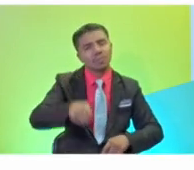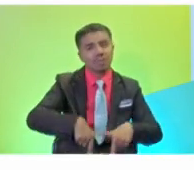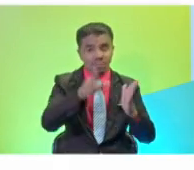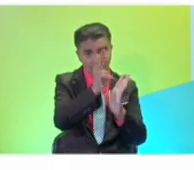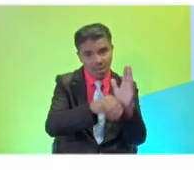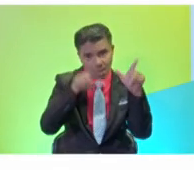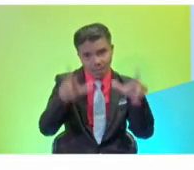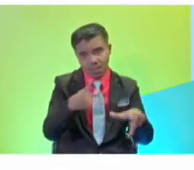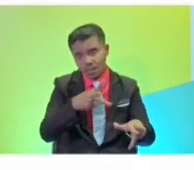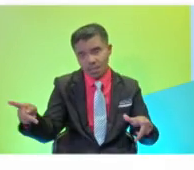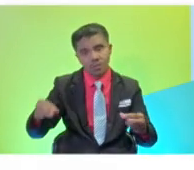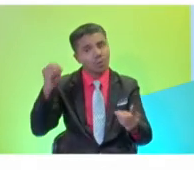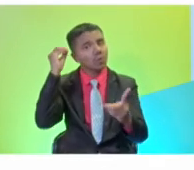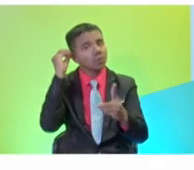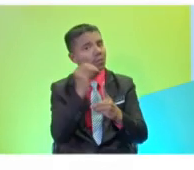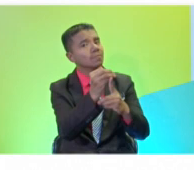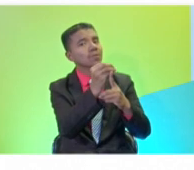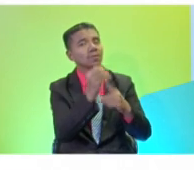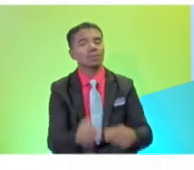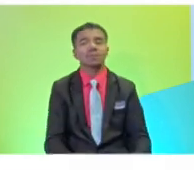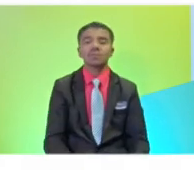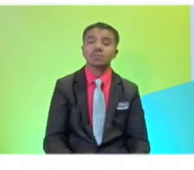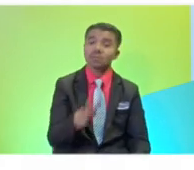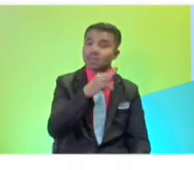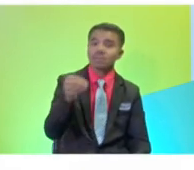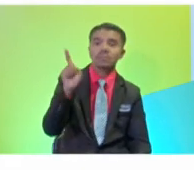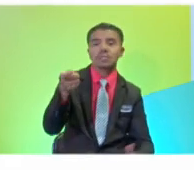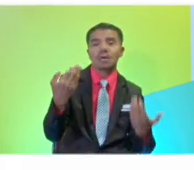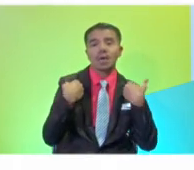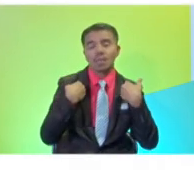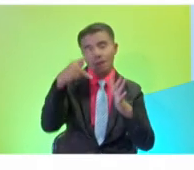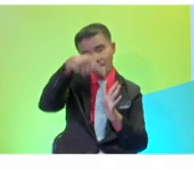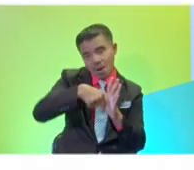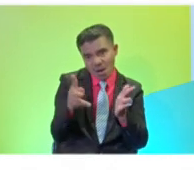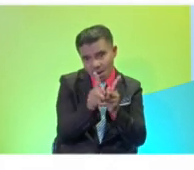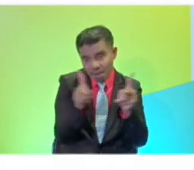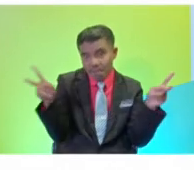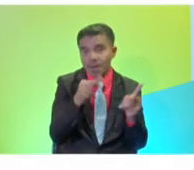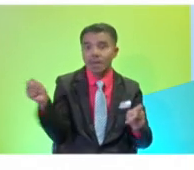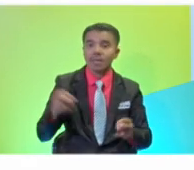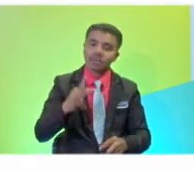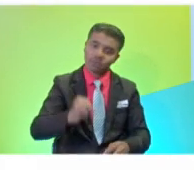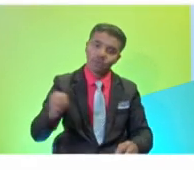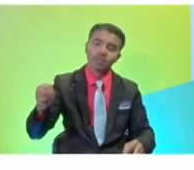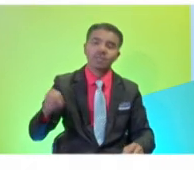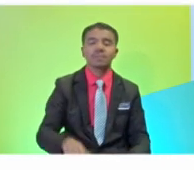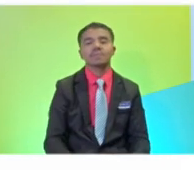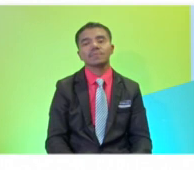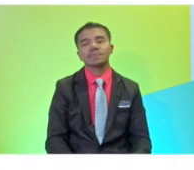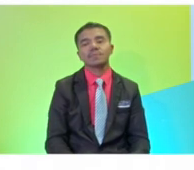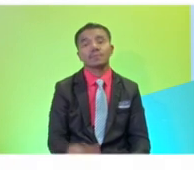kita kemudian kita akan pastikan berlakunya perkembangan dalam pembelajaran murid dan setiap kali pemegang murid tadi kita akan berikan